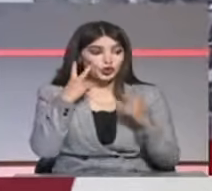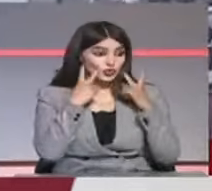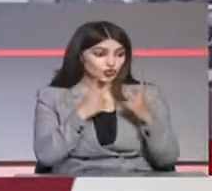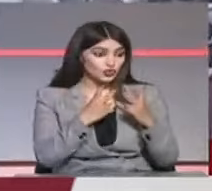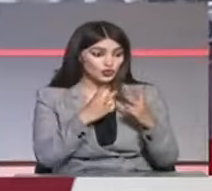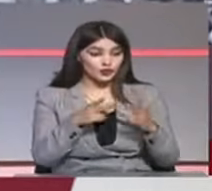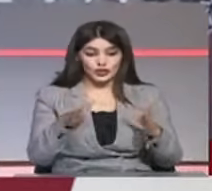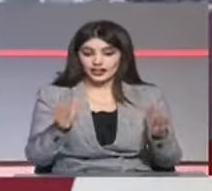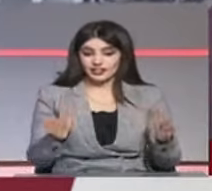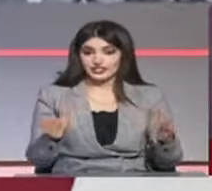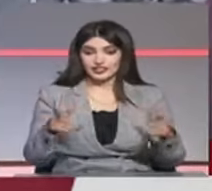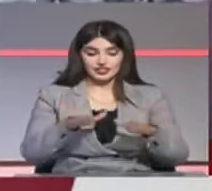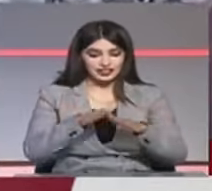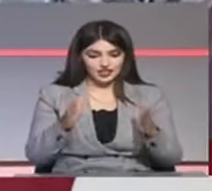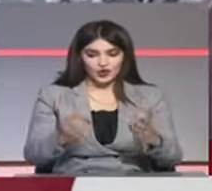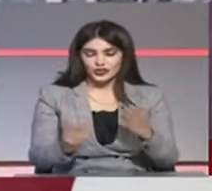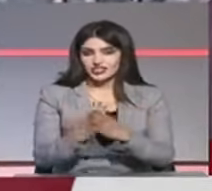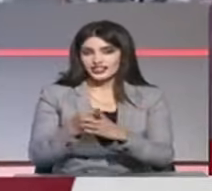جديده